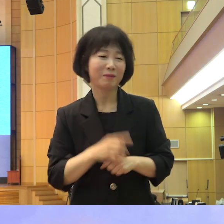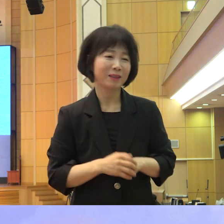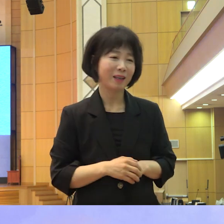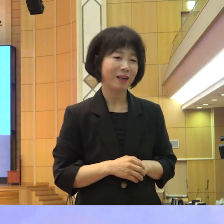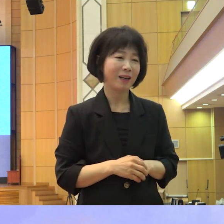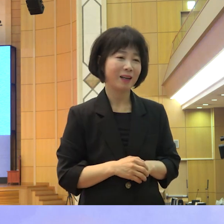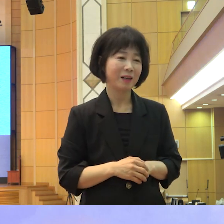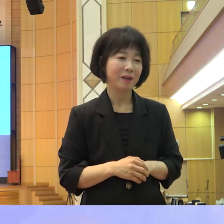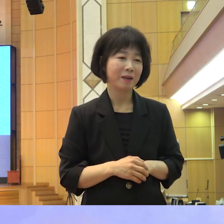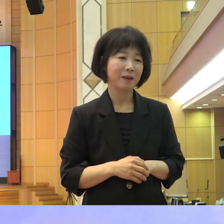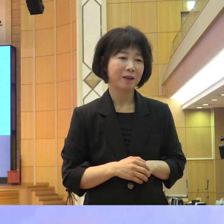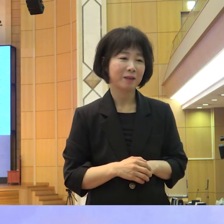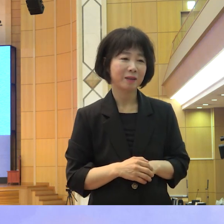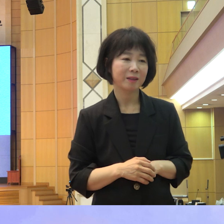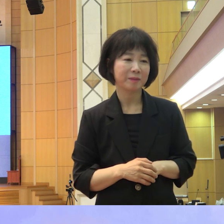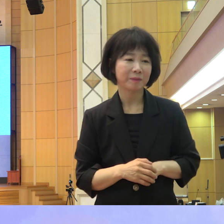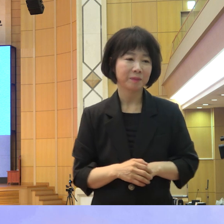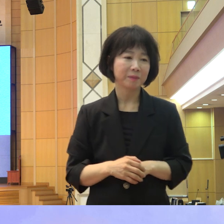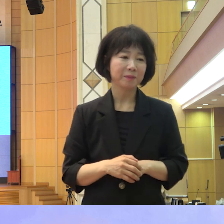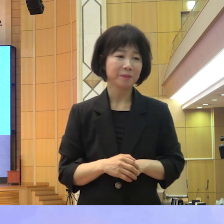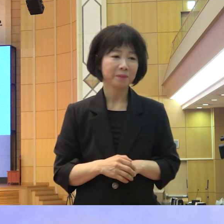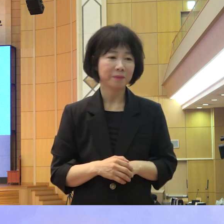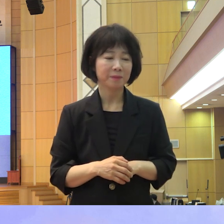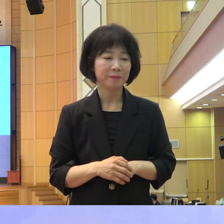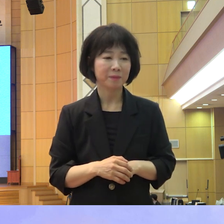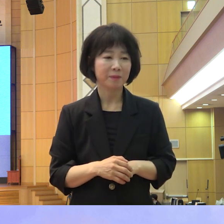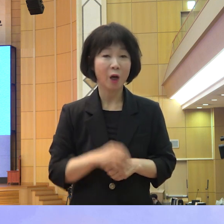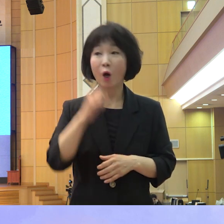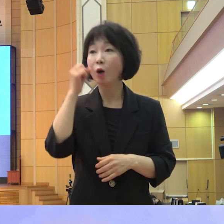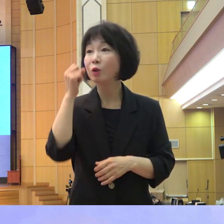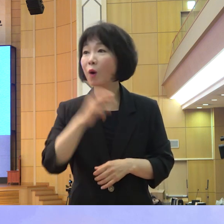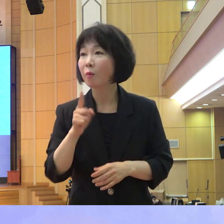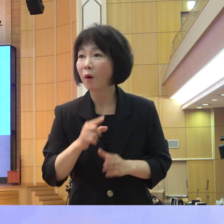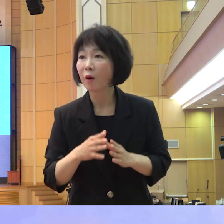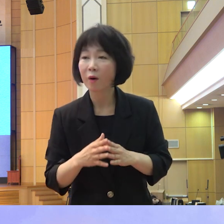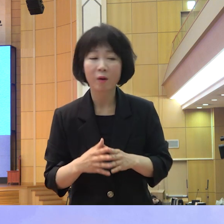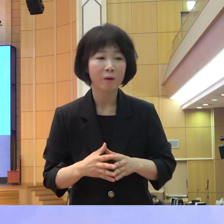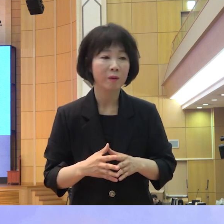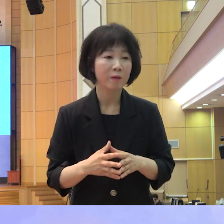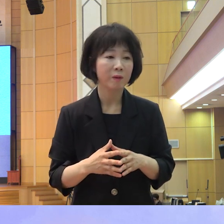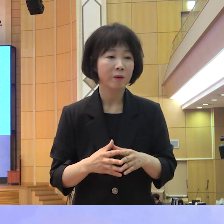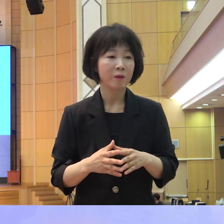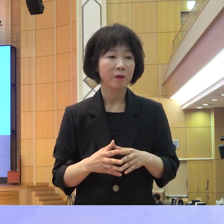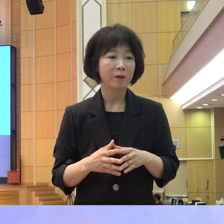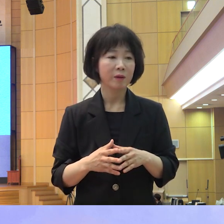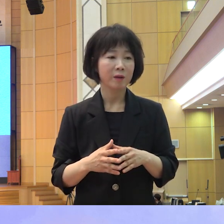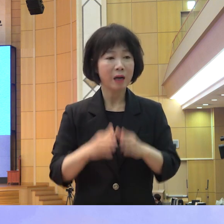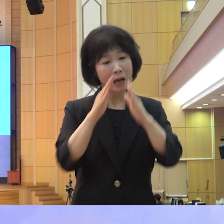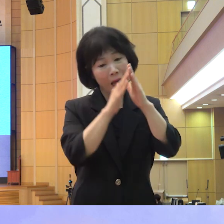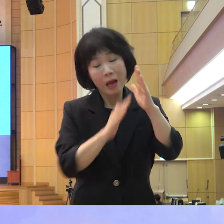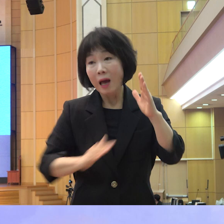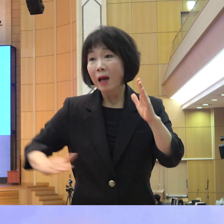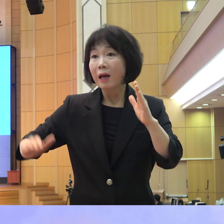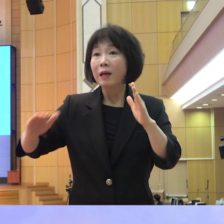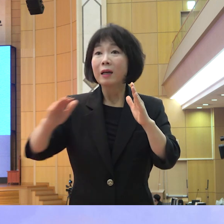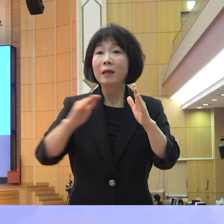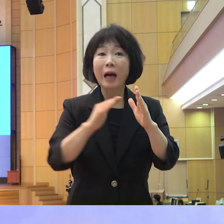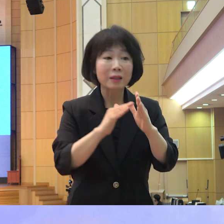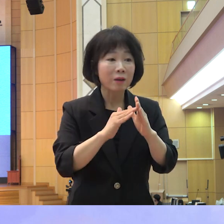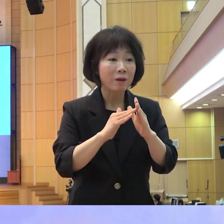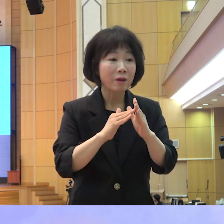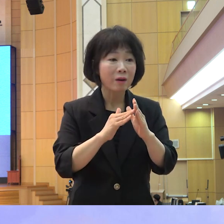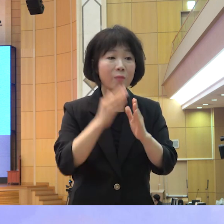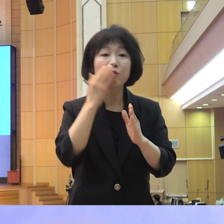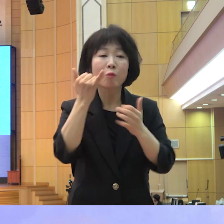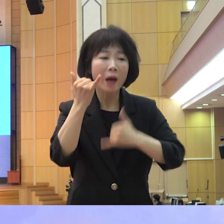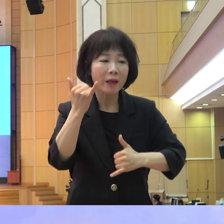가지 책을 아이들에게 선물을 했고요. 물론 이게 가정에게 선물한 거나 또